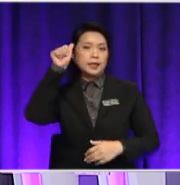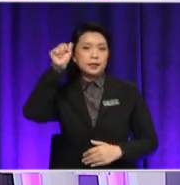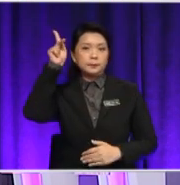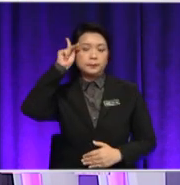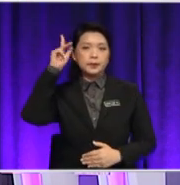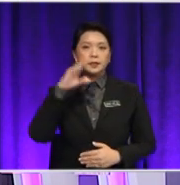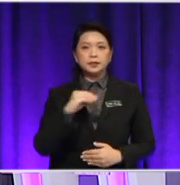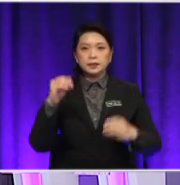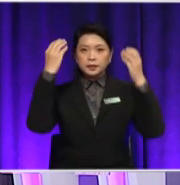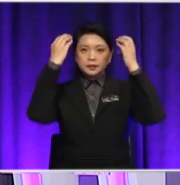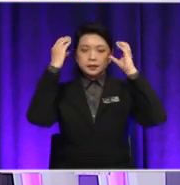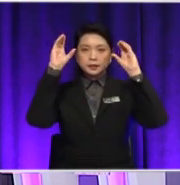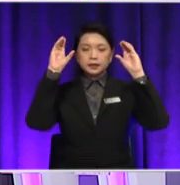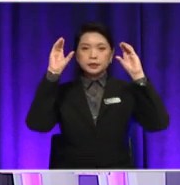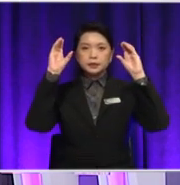juga Cikgu